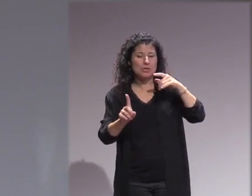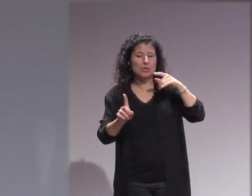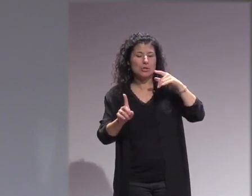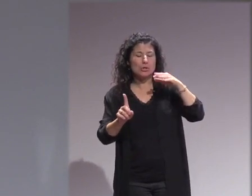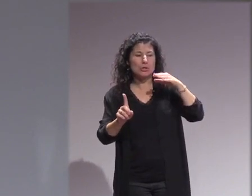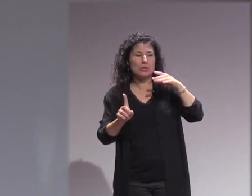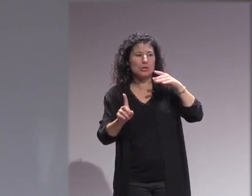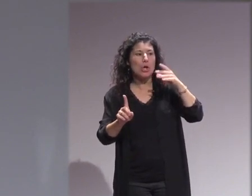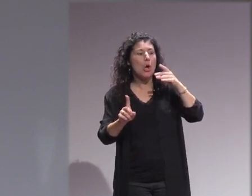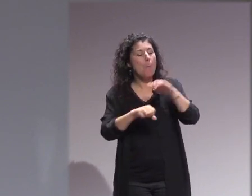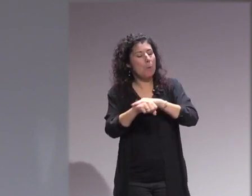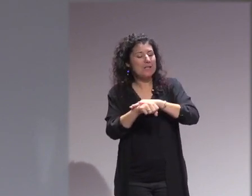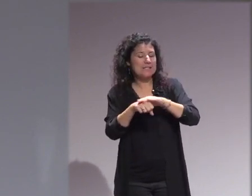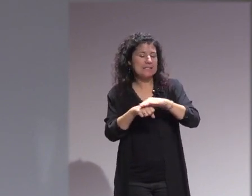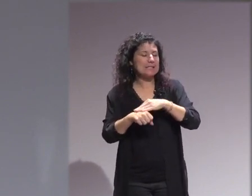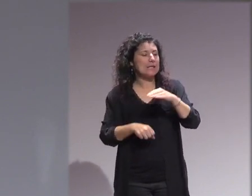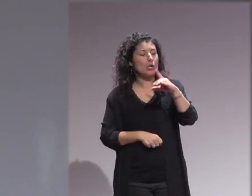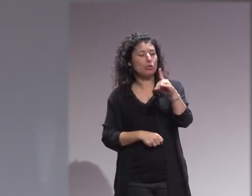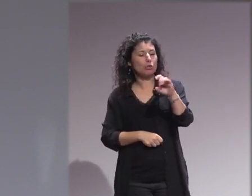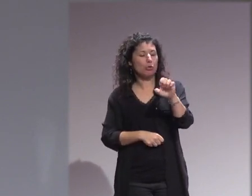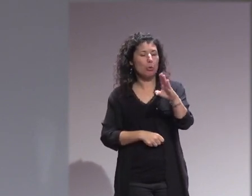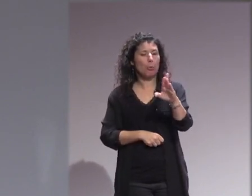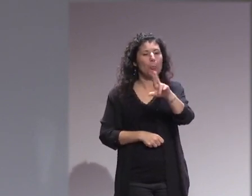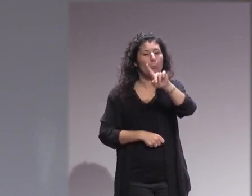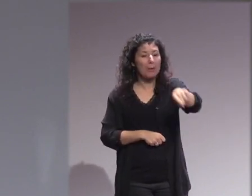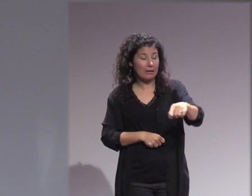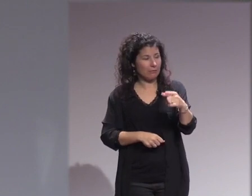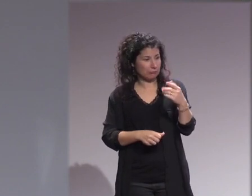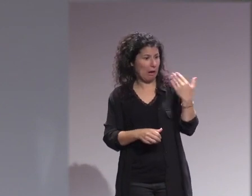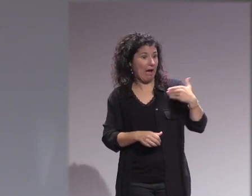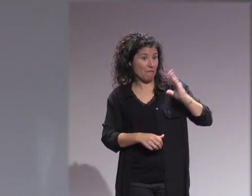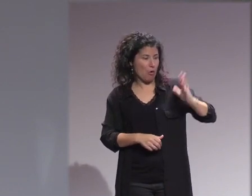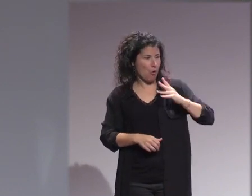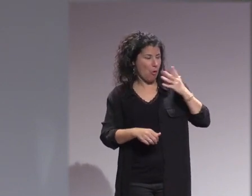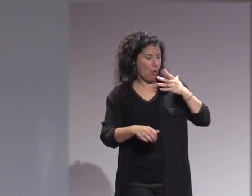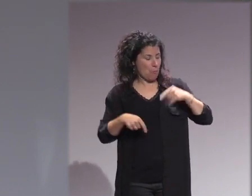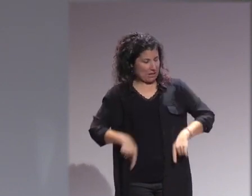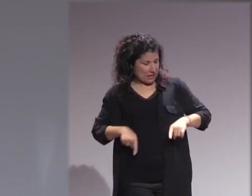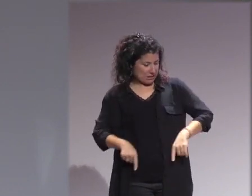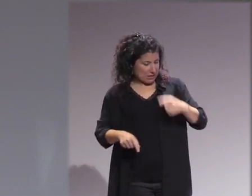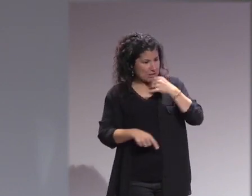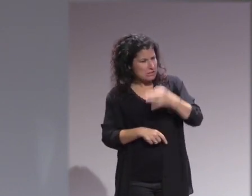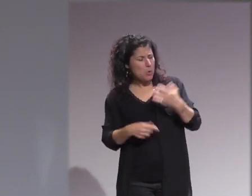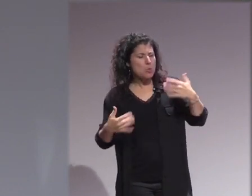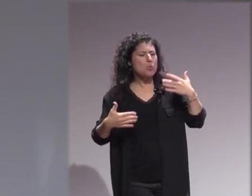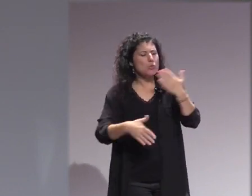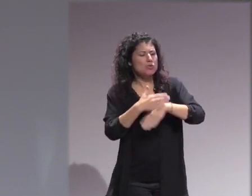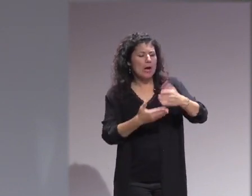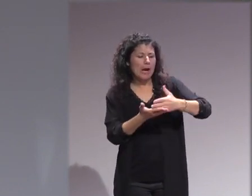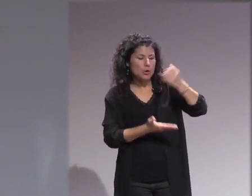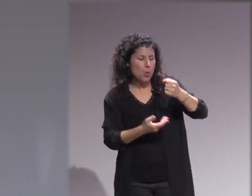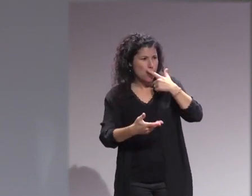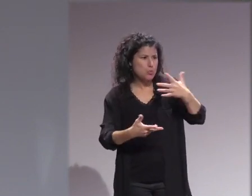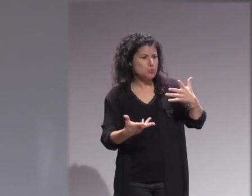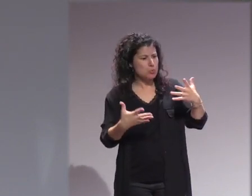La Réunion, qui a été de se dire qu'à La Réunion, il y avait un vrai souci parce qu'effectivement, la démographie était très forte. Et donc, ça ne suffisait pas de faire partir les jeunes